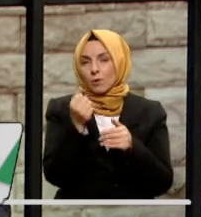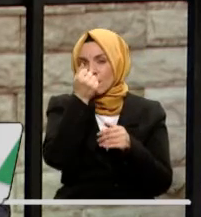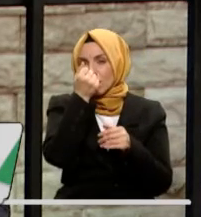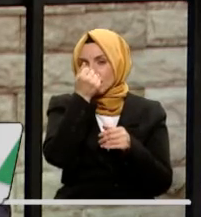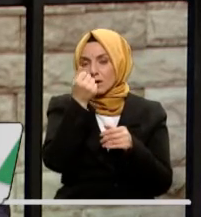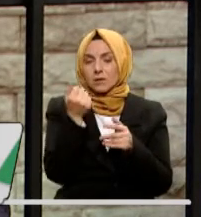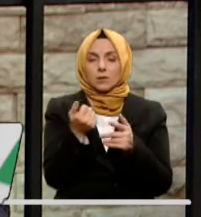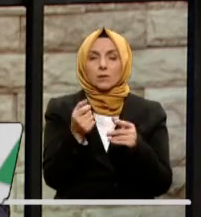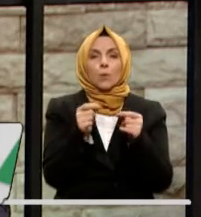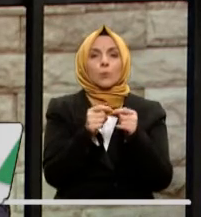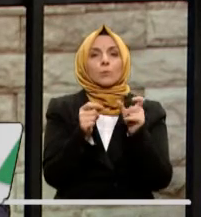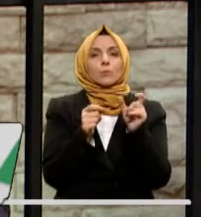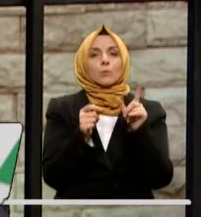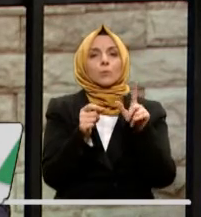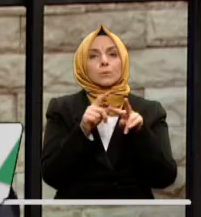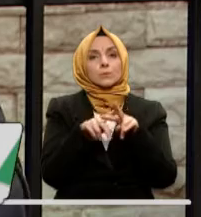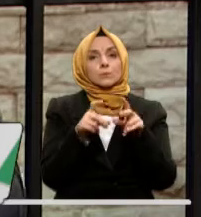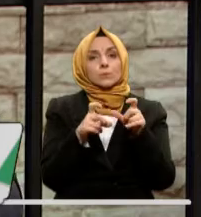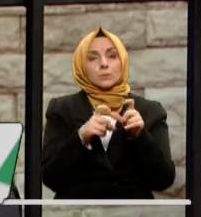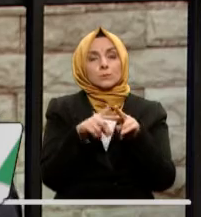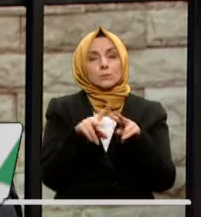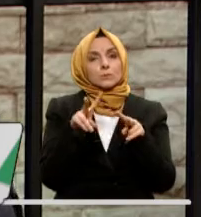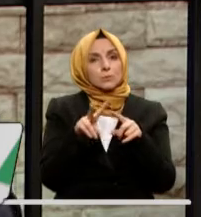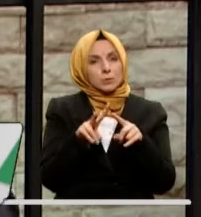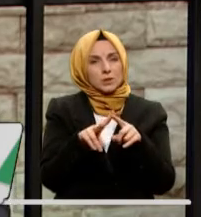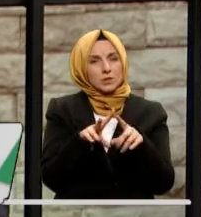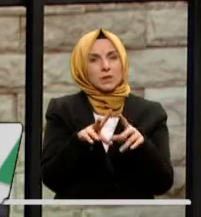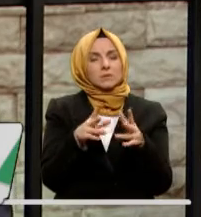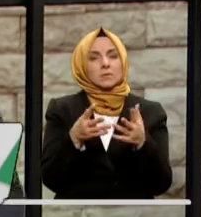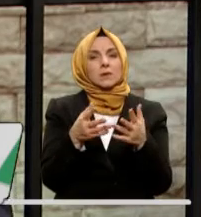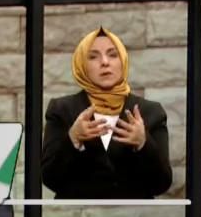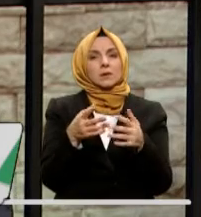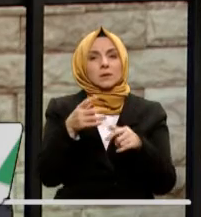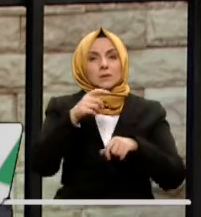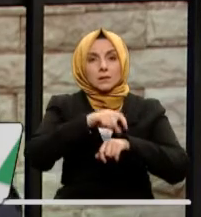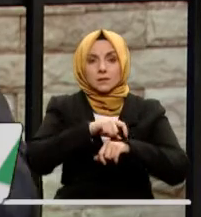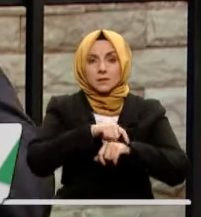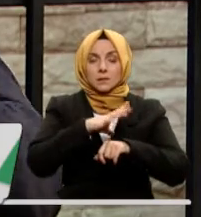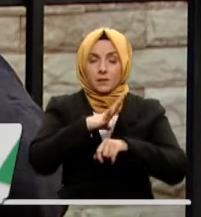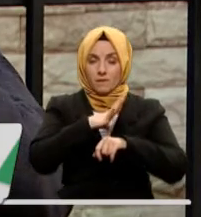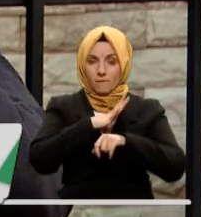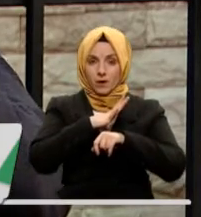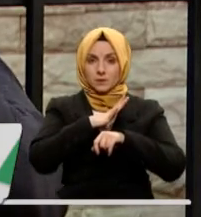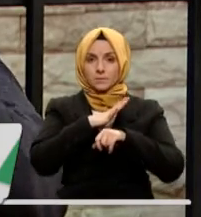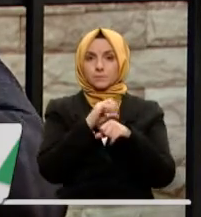hastalıklar var en çok korktuğumuz ve bir risk yönetimi dir bir ünlü bir yönüyle kan bankacılığı